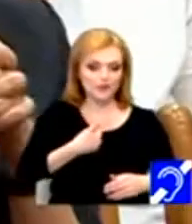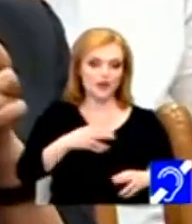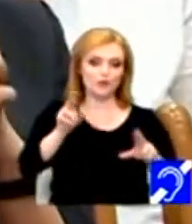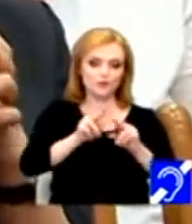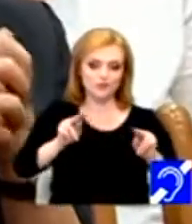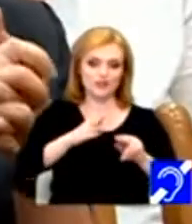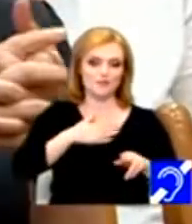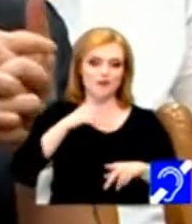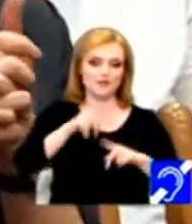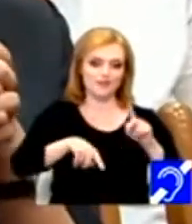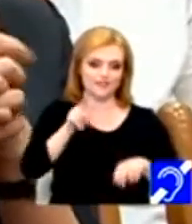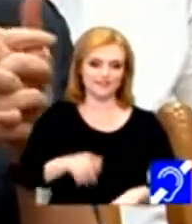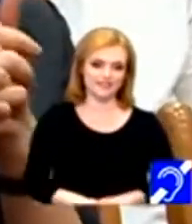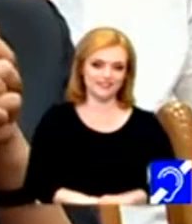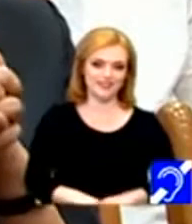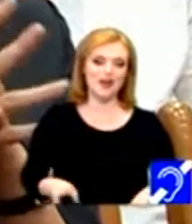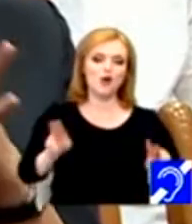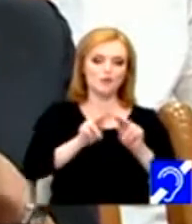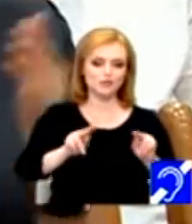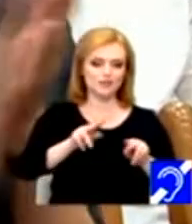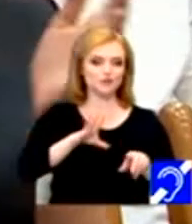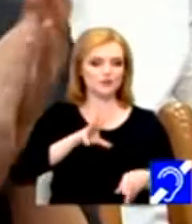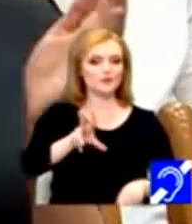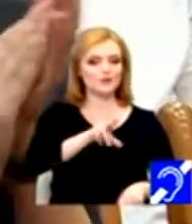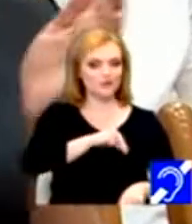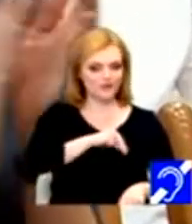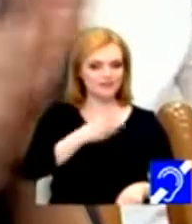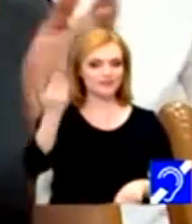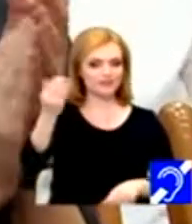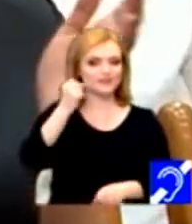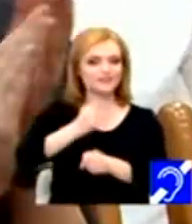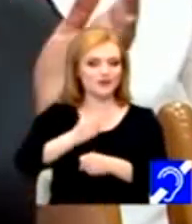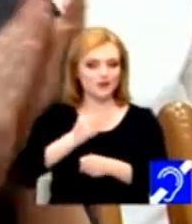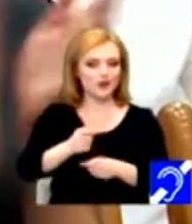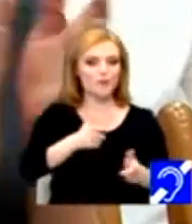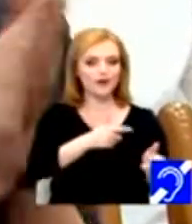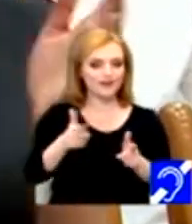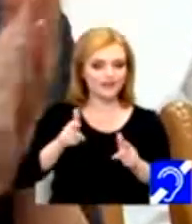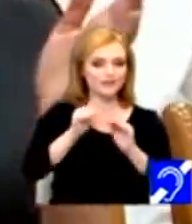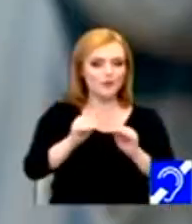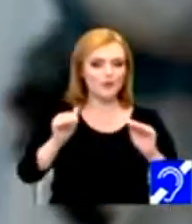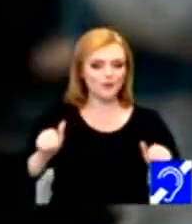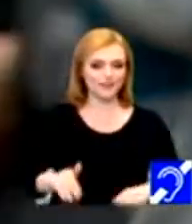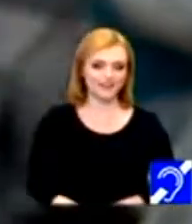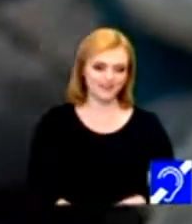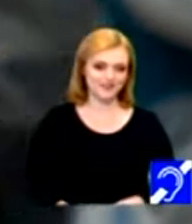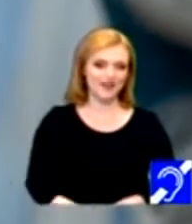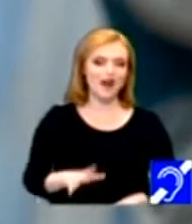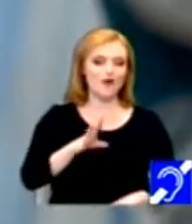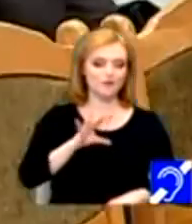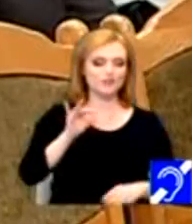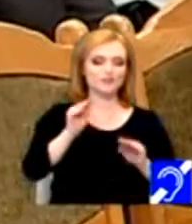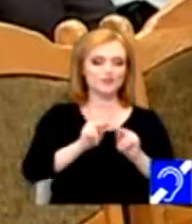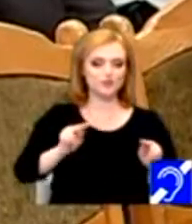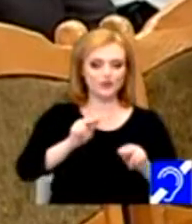profesorilor. Și profesorii au fost premiați pentru maestrie profesională și devotament în pregătirea elevilor. Printre ei s-a aflat și învățătoarea